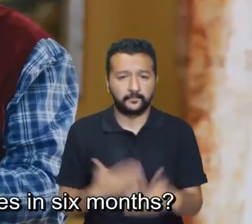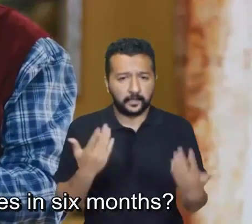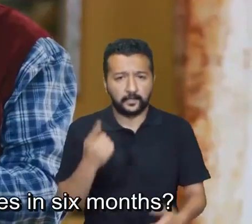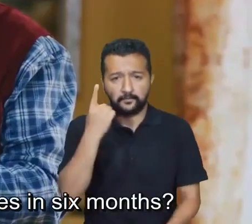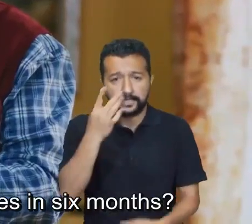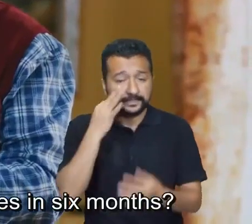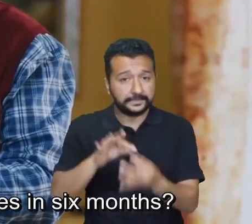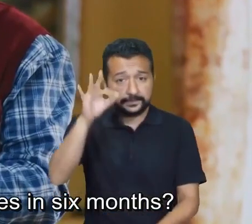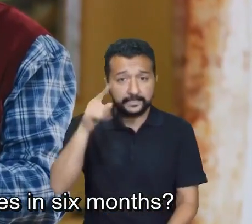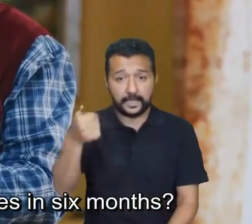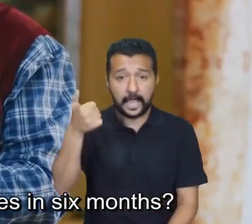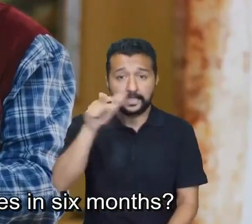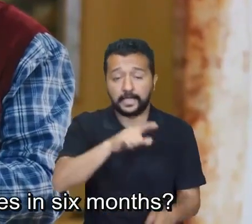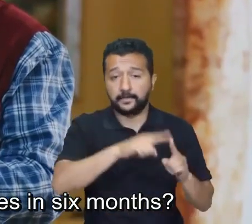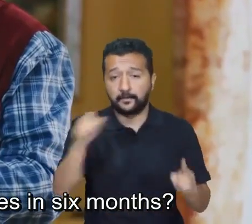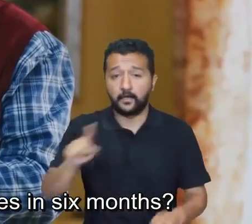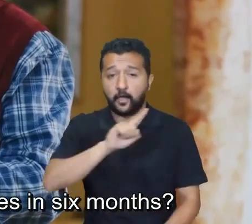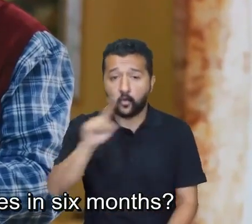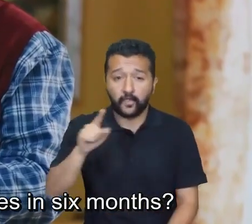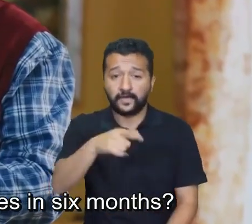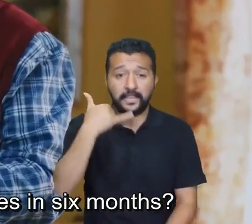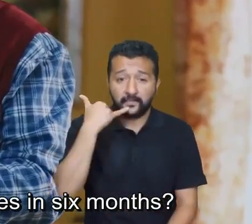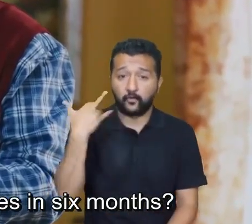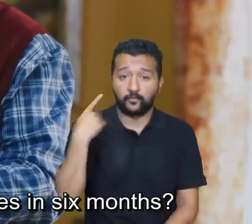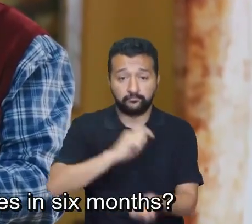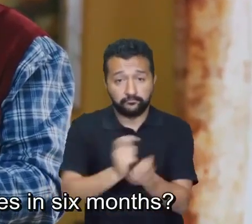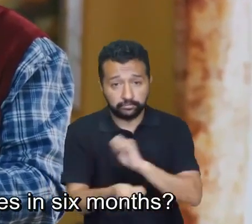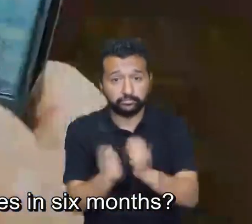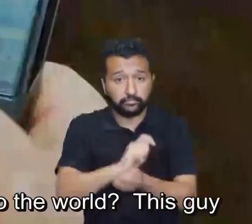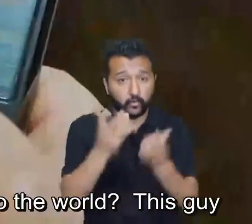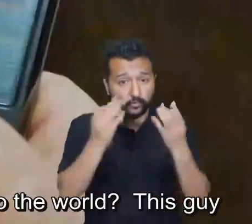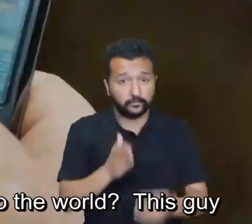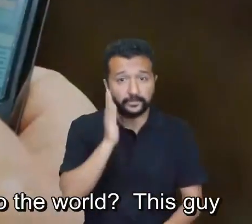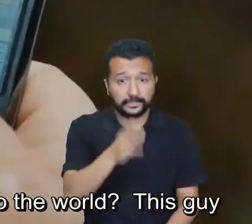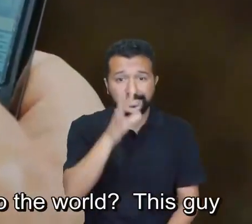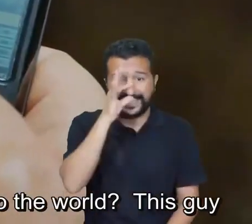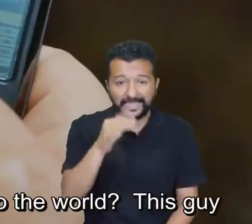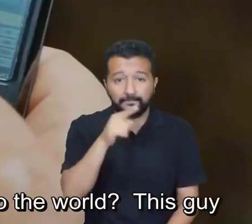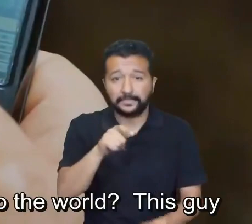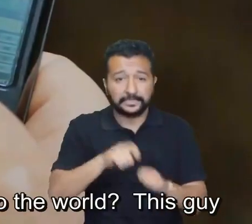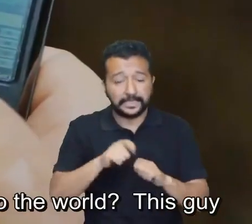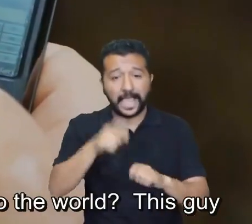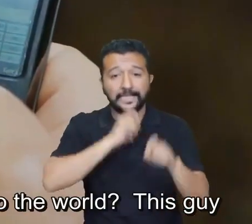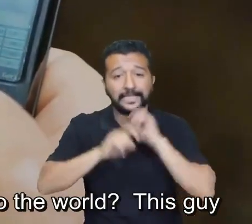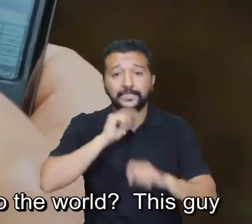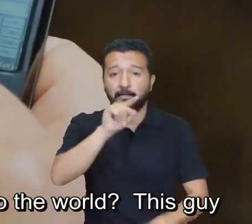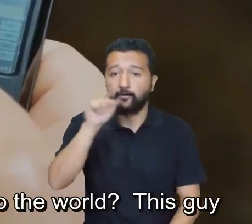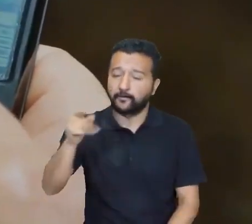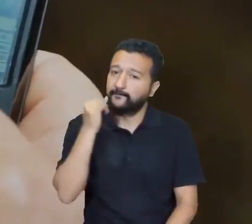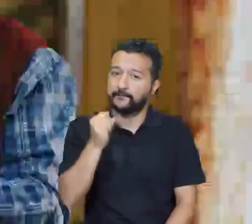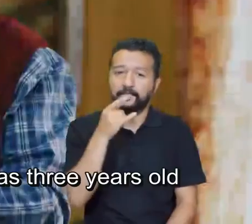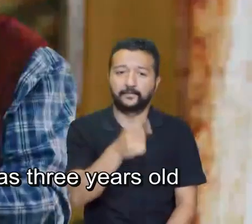Yahu bir insan 6 ayda 10 defa telefon numarasını değiştirir mi be? Kim bilir ne işler açtın el alemin